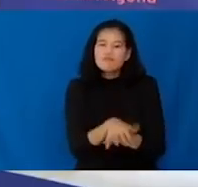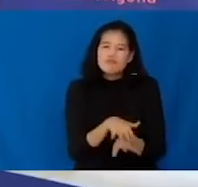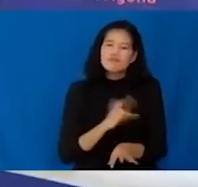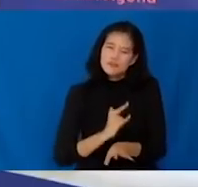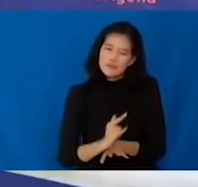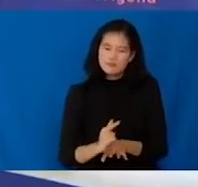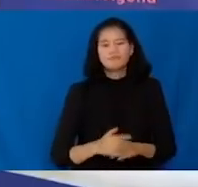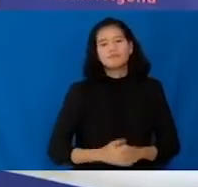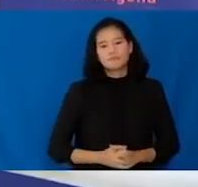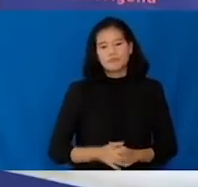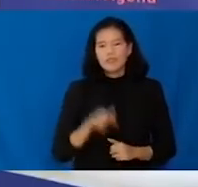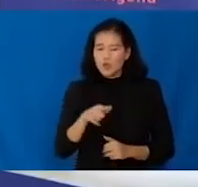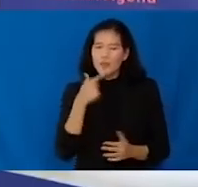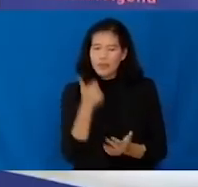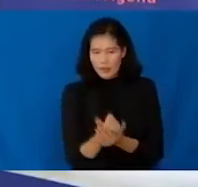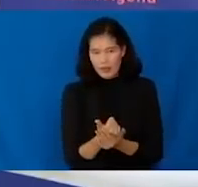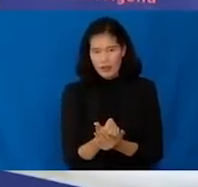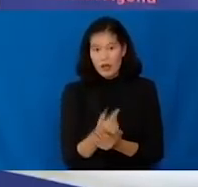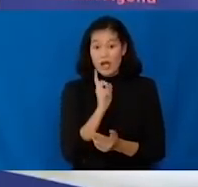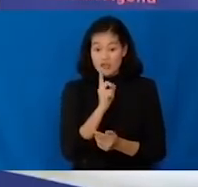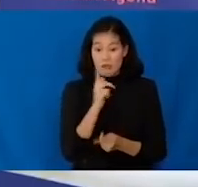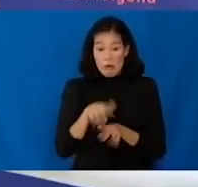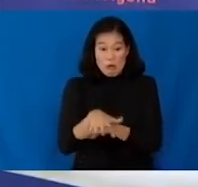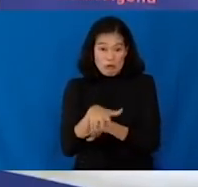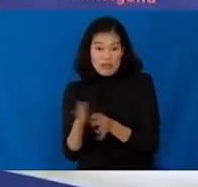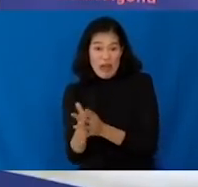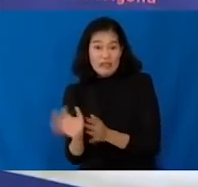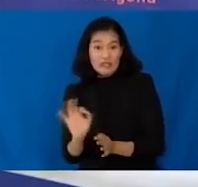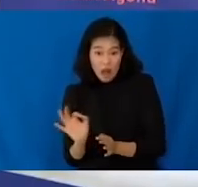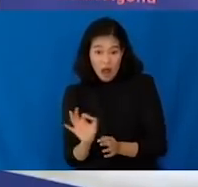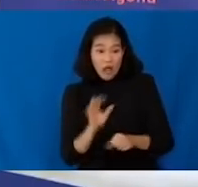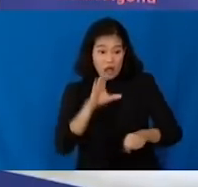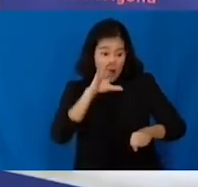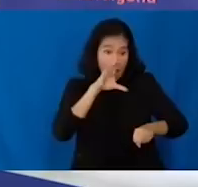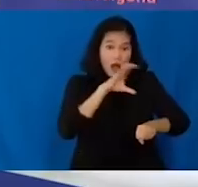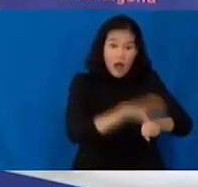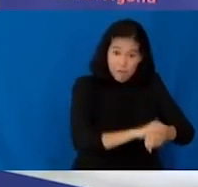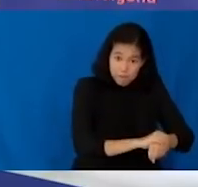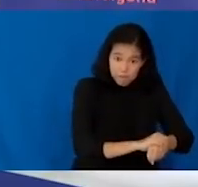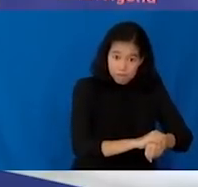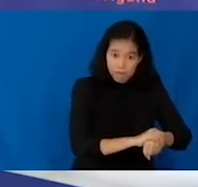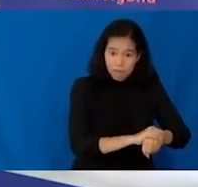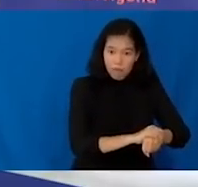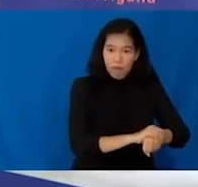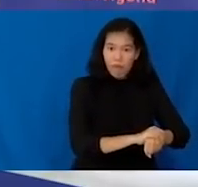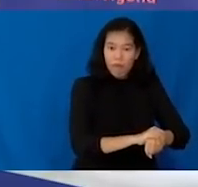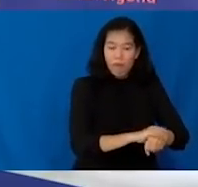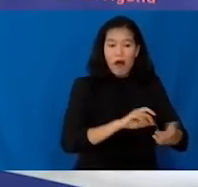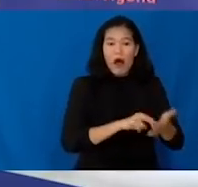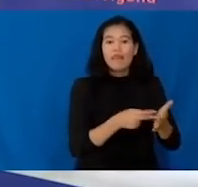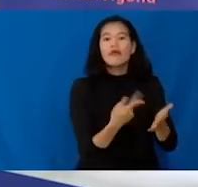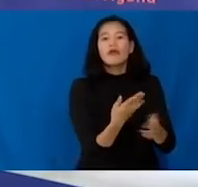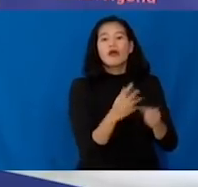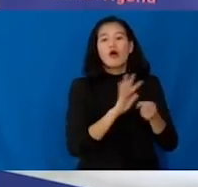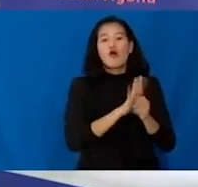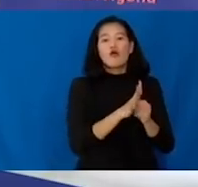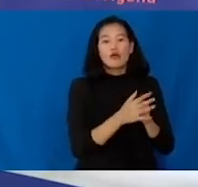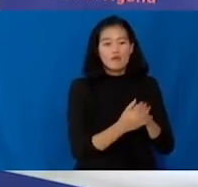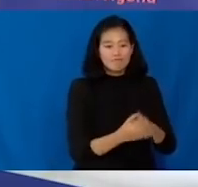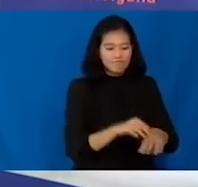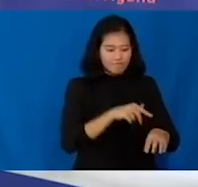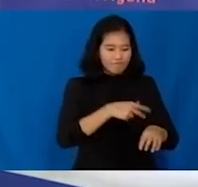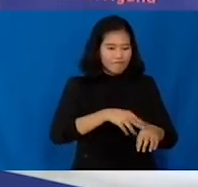karena kalau tidak maka tangan yang tercemar ini menjadi penghantar yang baik manakala kemudian kita menyentuh